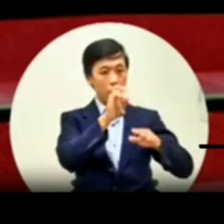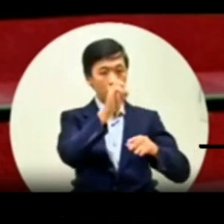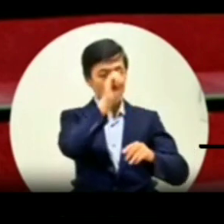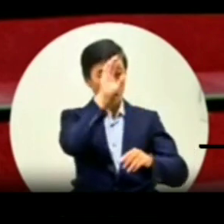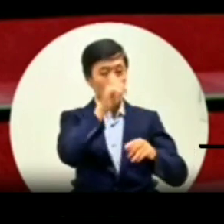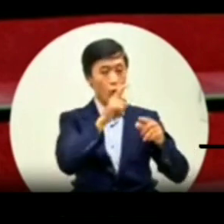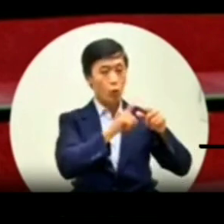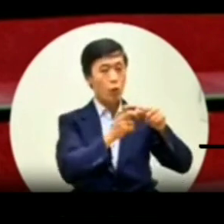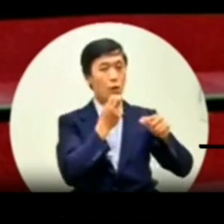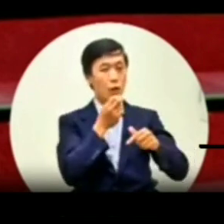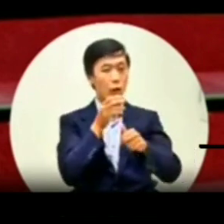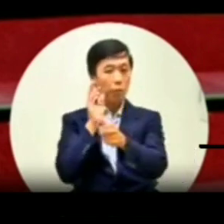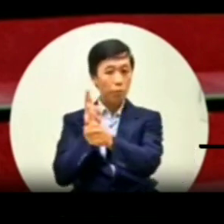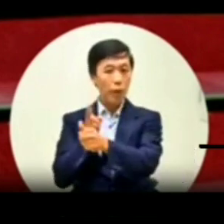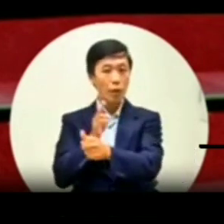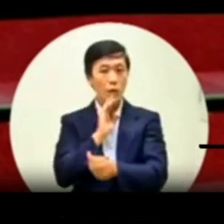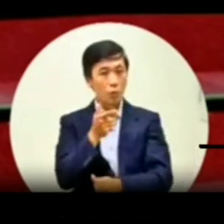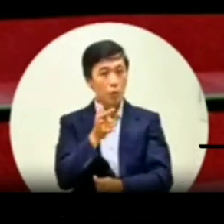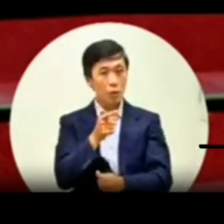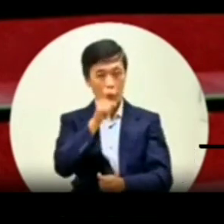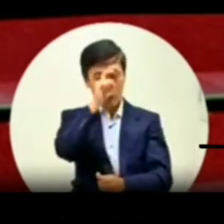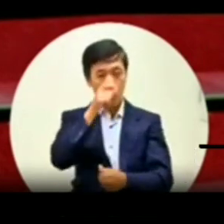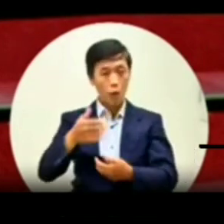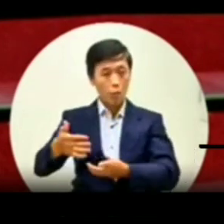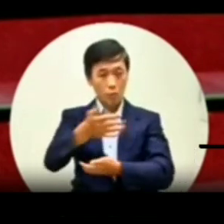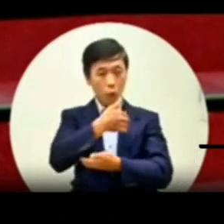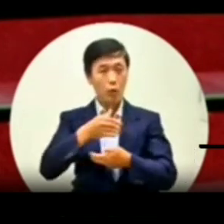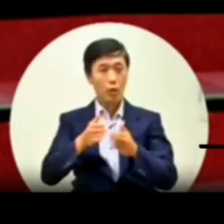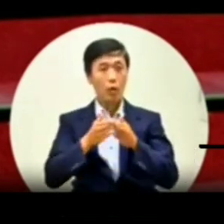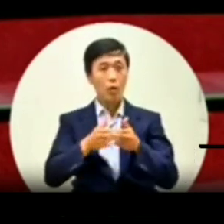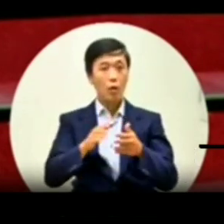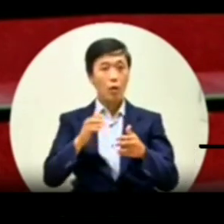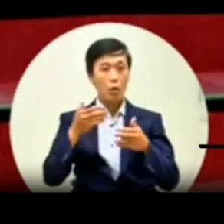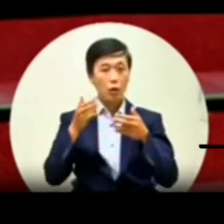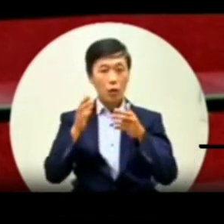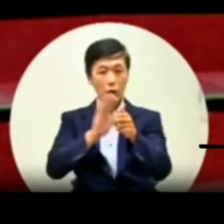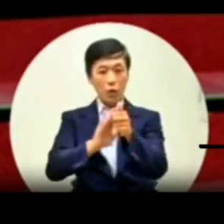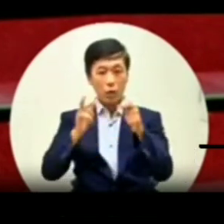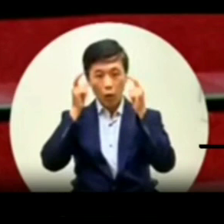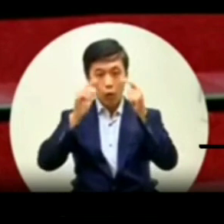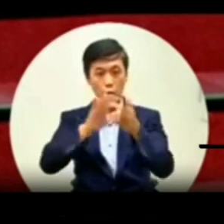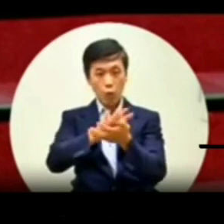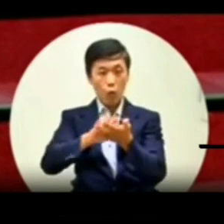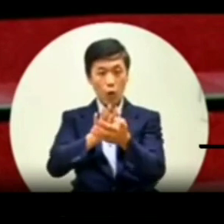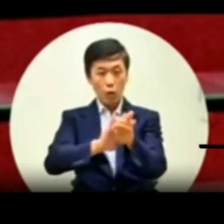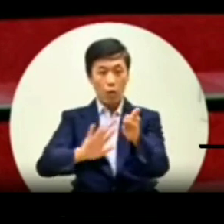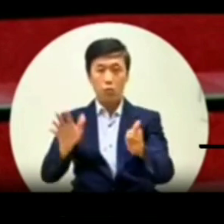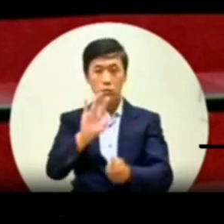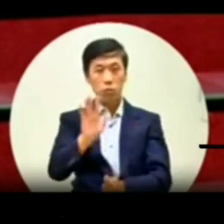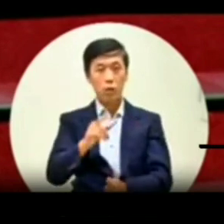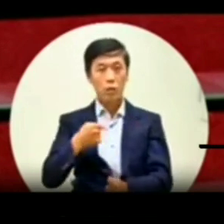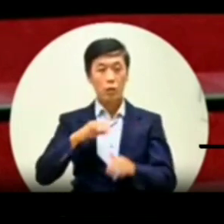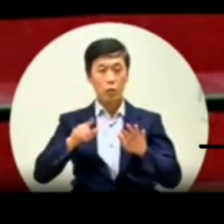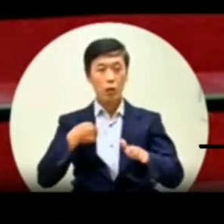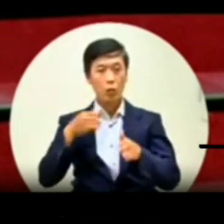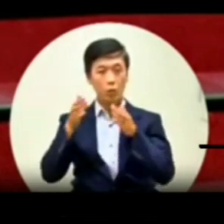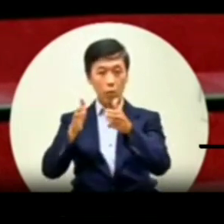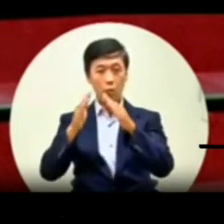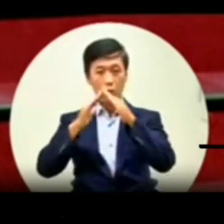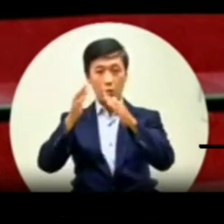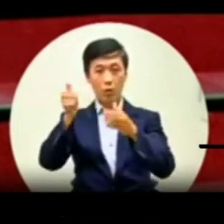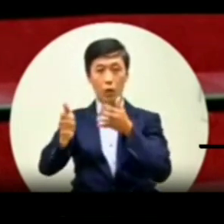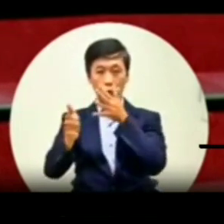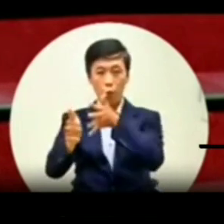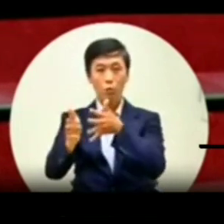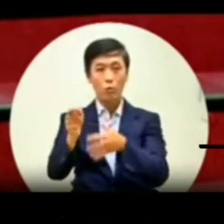回，拜托请收回，不要制造高雄的纷乱。那我在这边要请问市长的是，